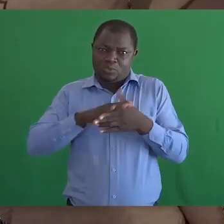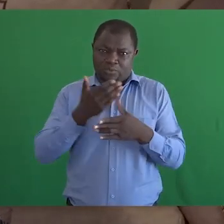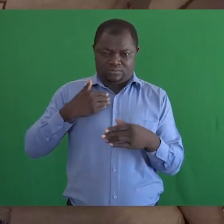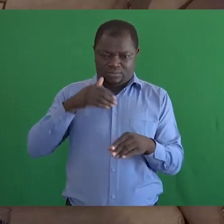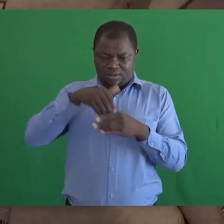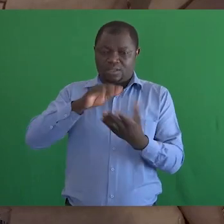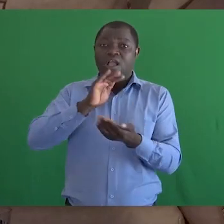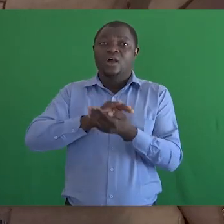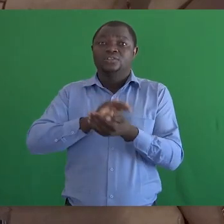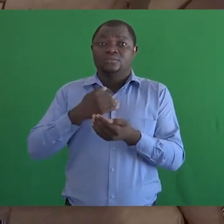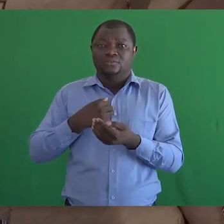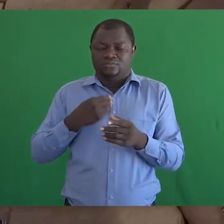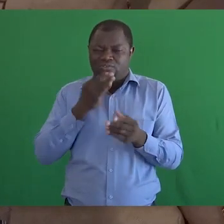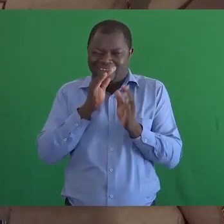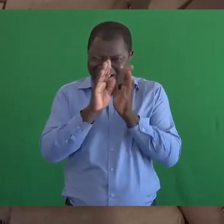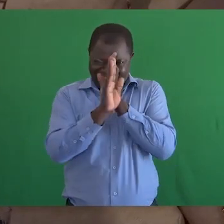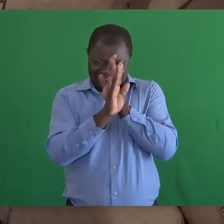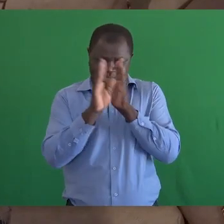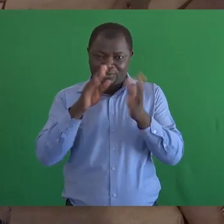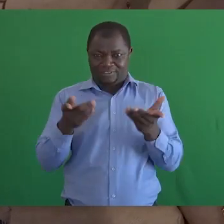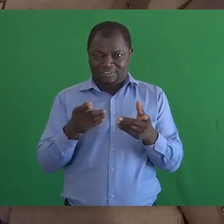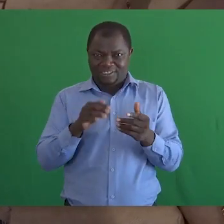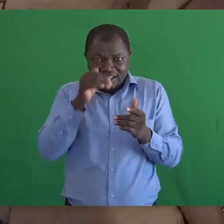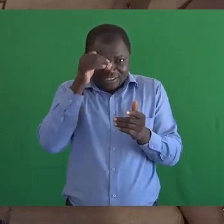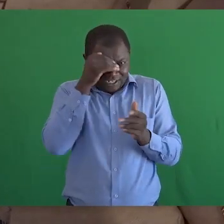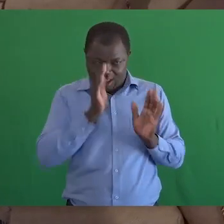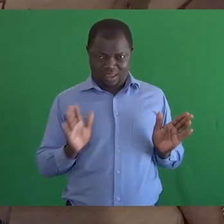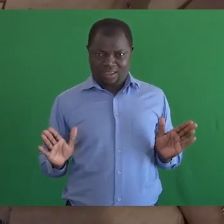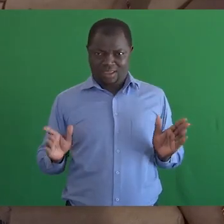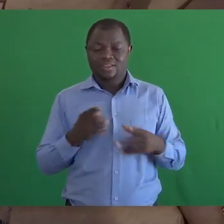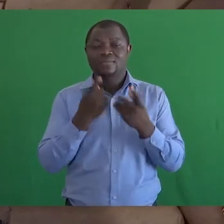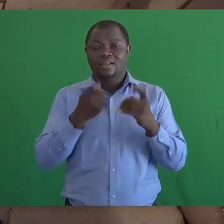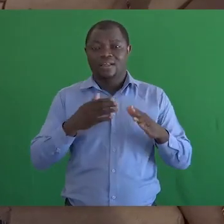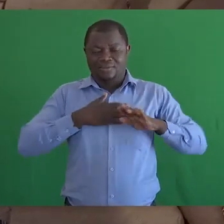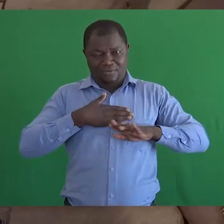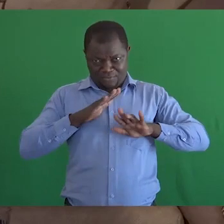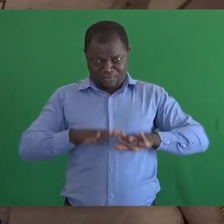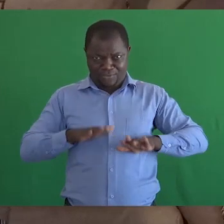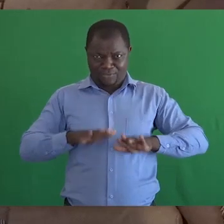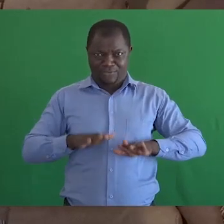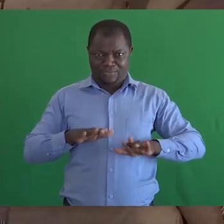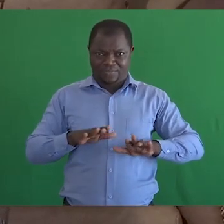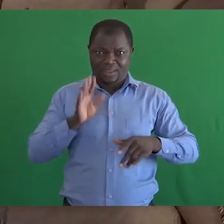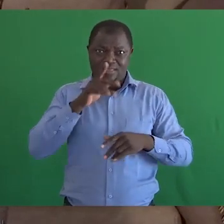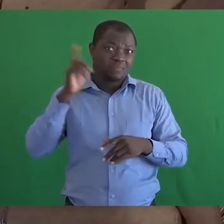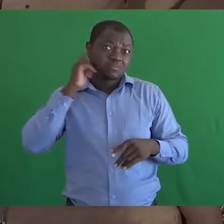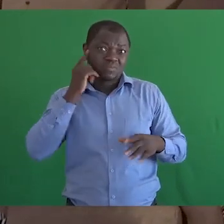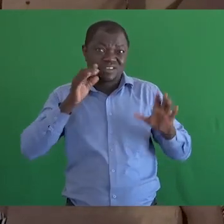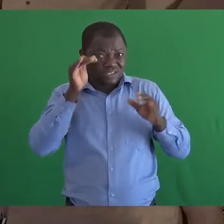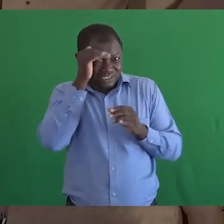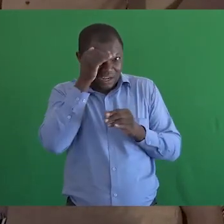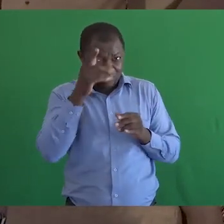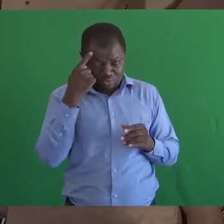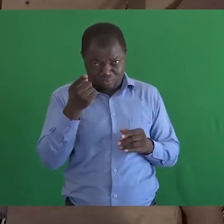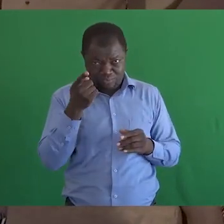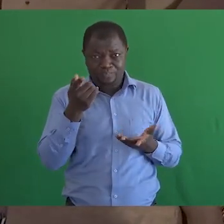nemagariro tinoputira mashoko edu saka garai pasi mara yenyu mugashire dzidziso irwendo takatarisa